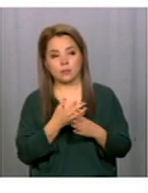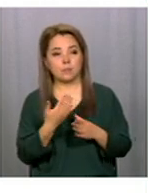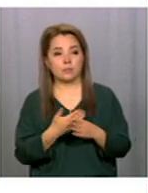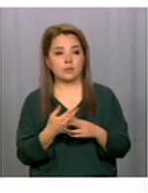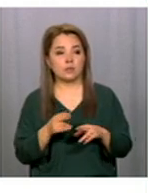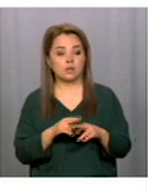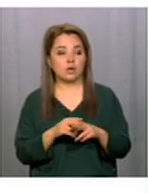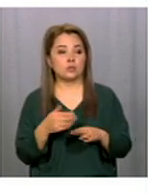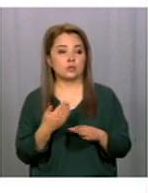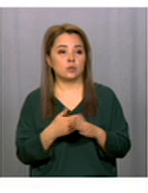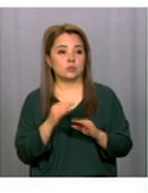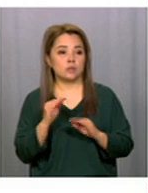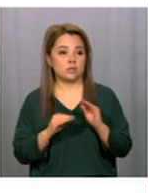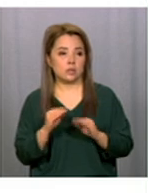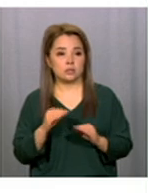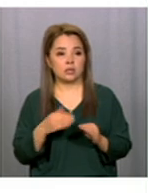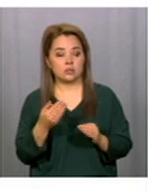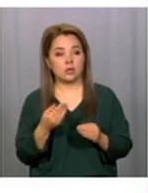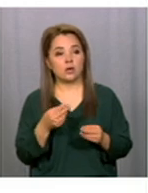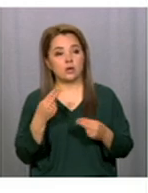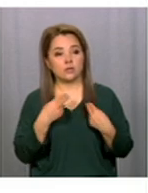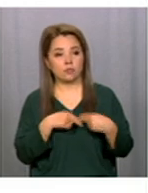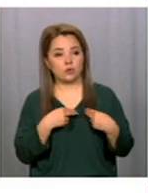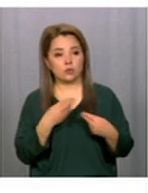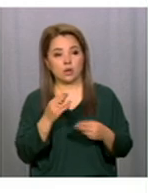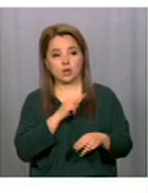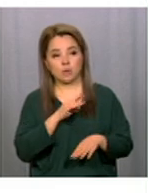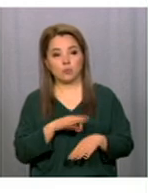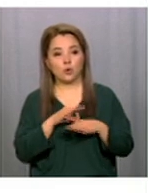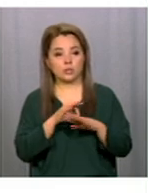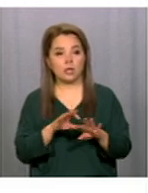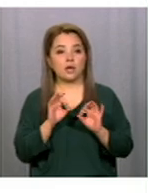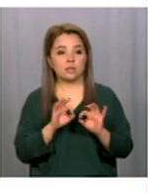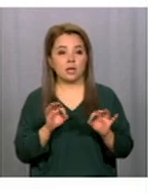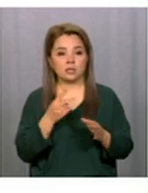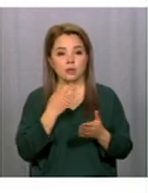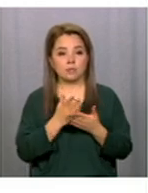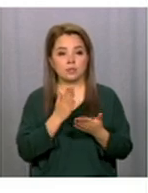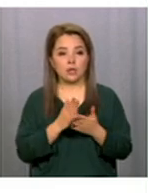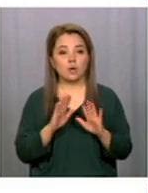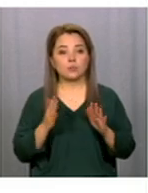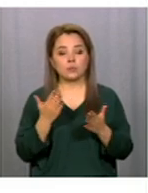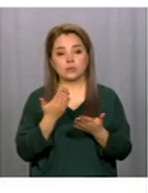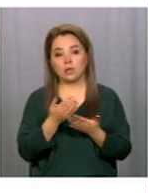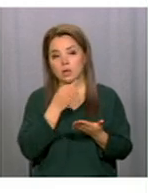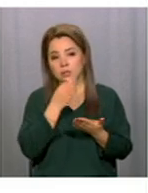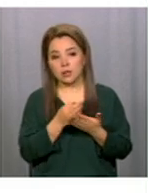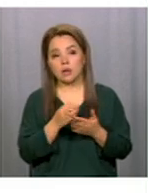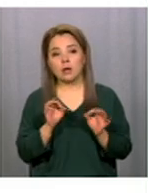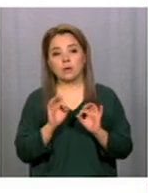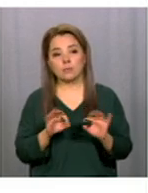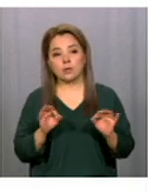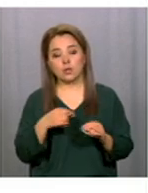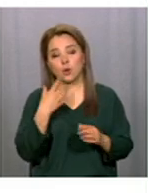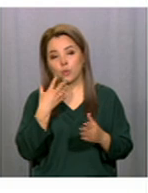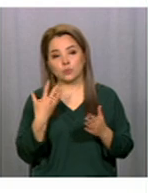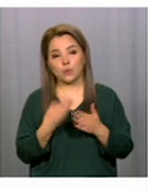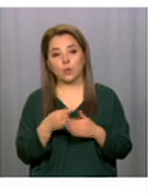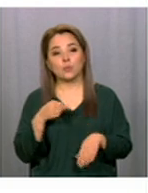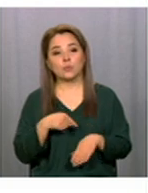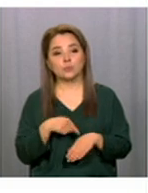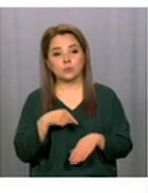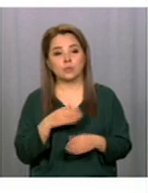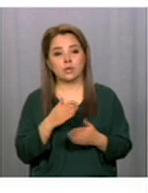содержание. Напишите творческую работу, представляя себя в предлагаемой ситуации и описывая собственные ощущения